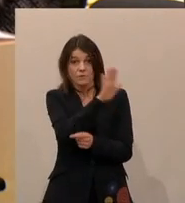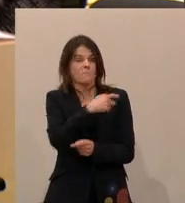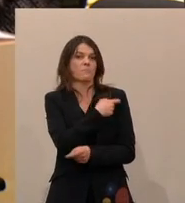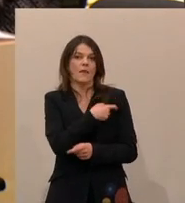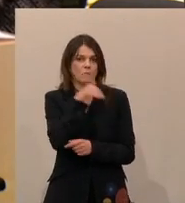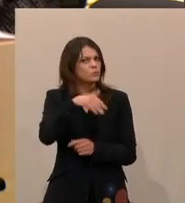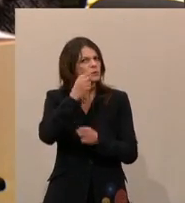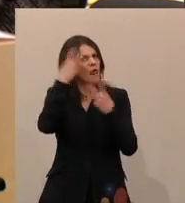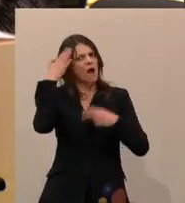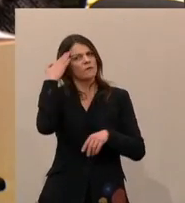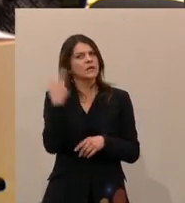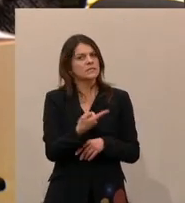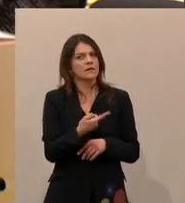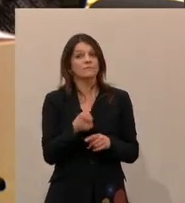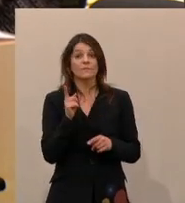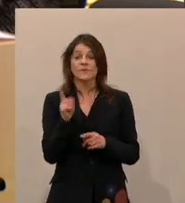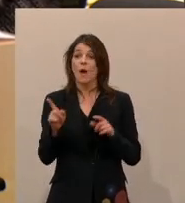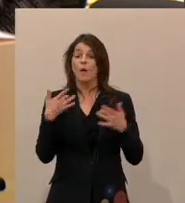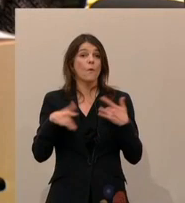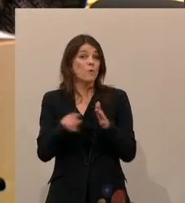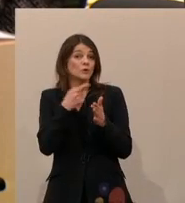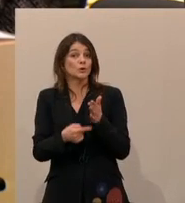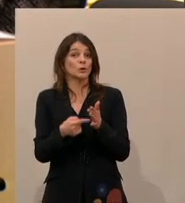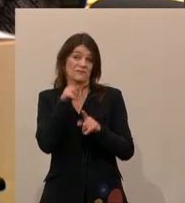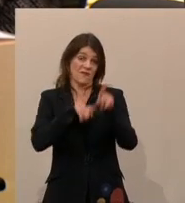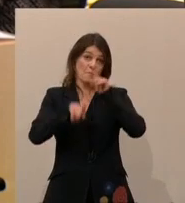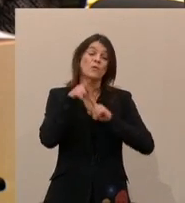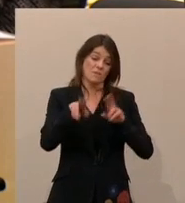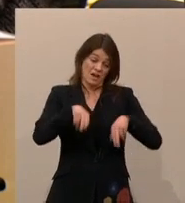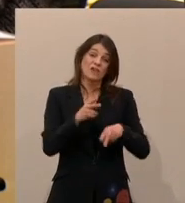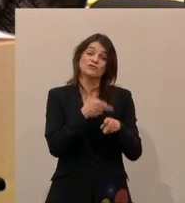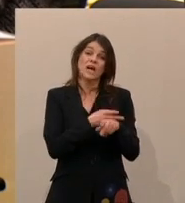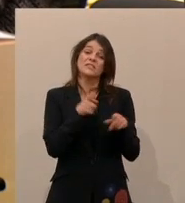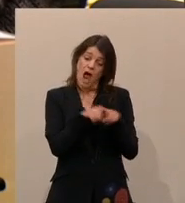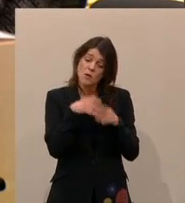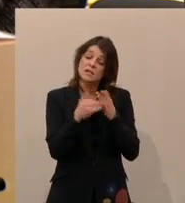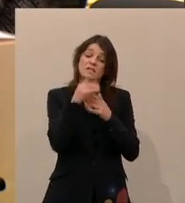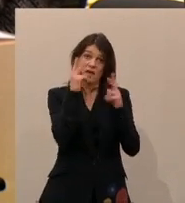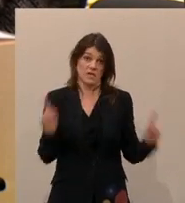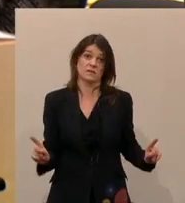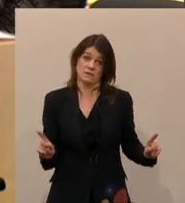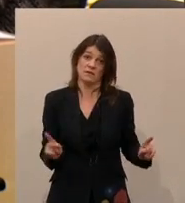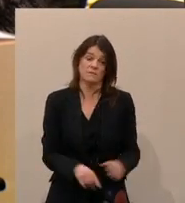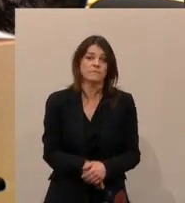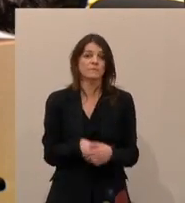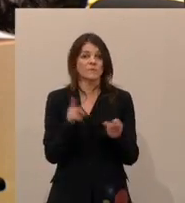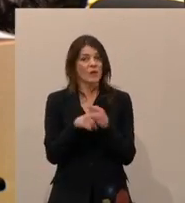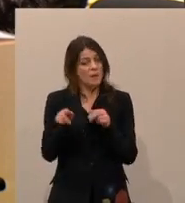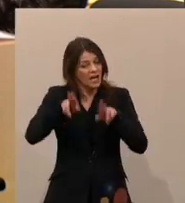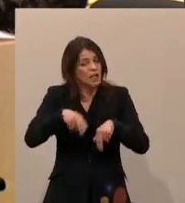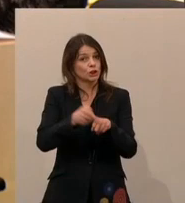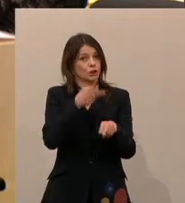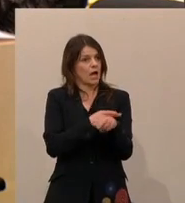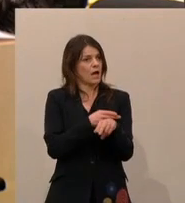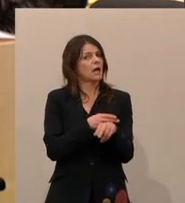Fraktion klar ist, dass die Unschuldsvermutung in einem Rechtsstaat auch einen sehr, sehr hohen Stellenwert hat und dass in einem